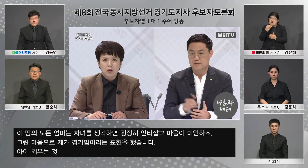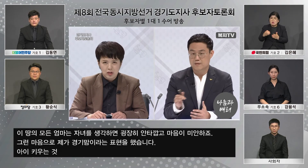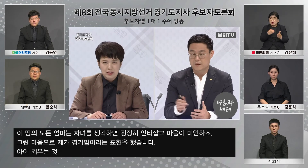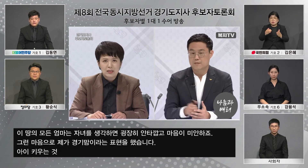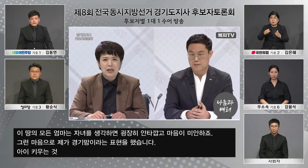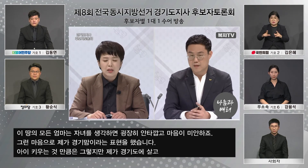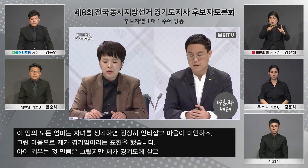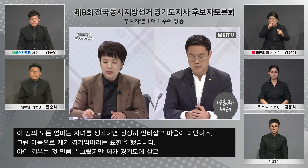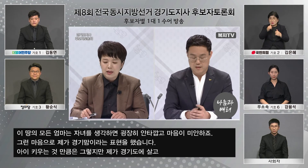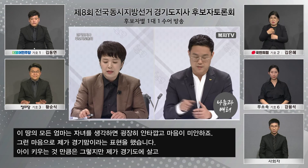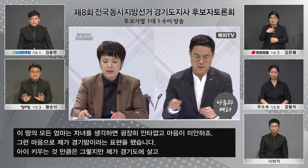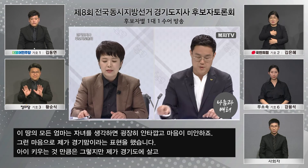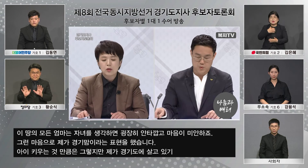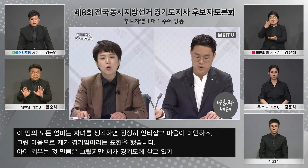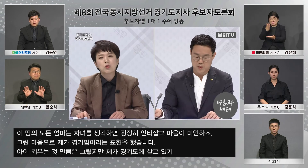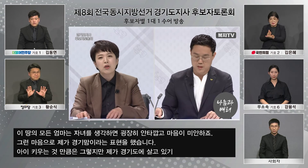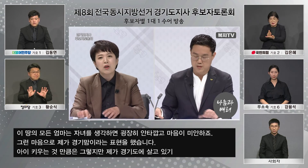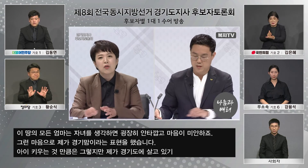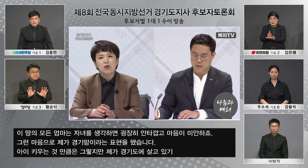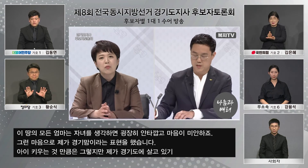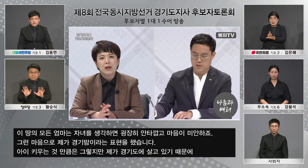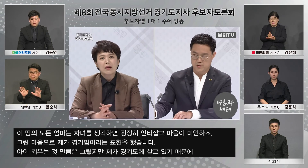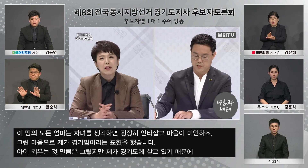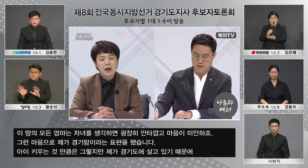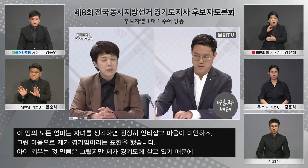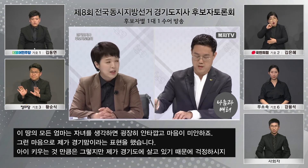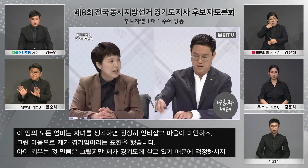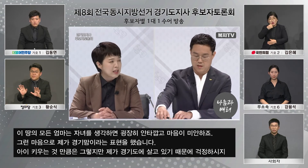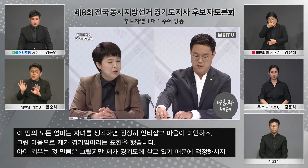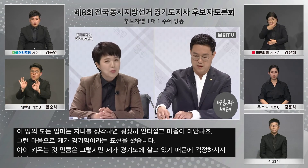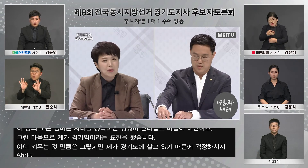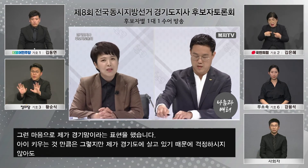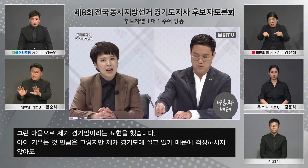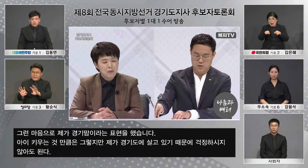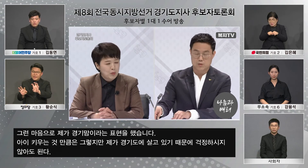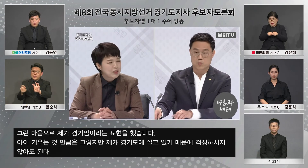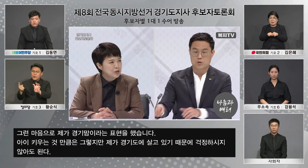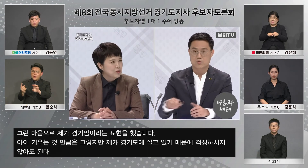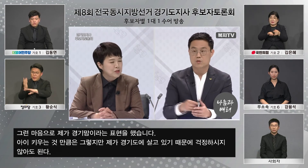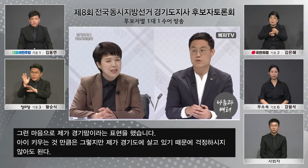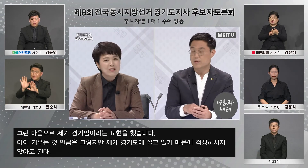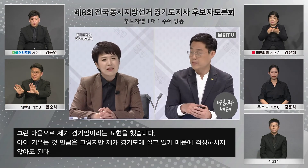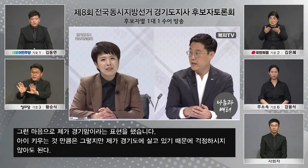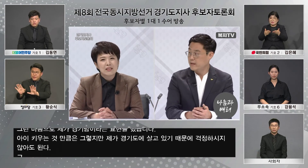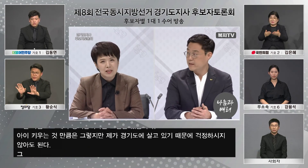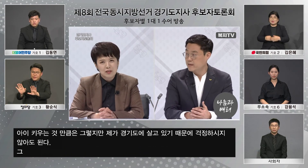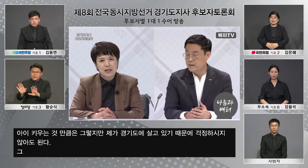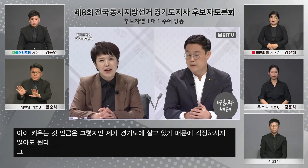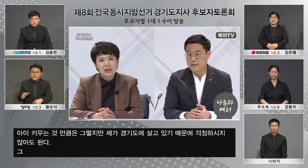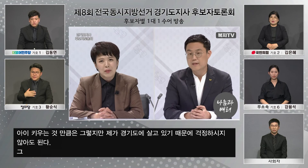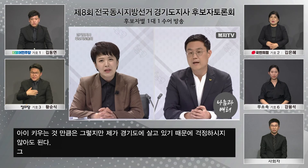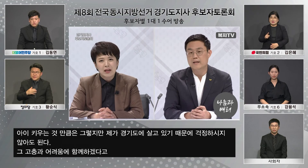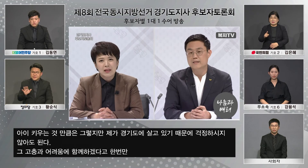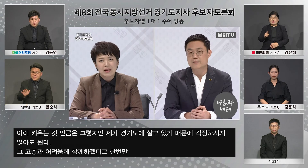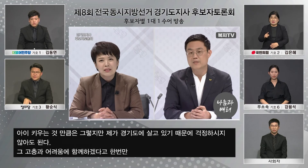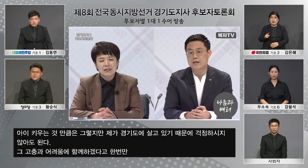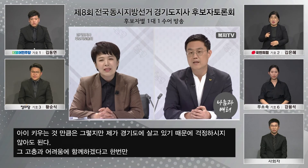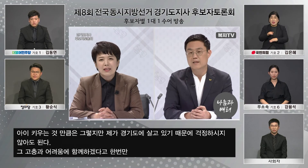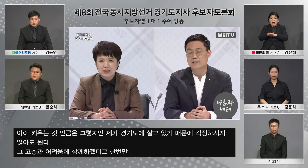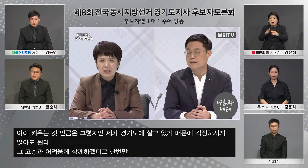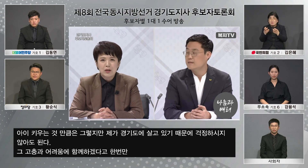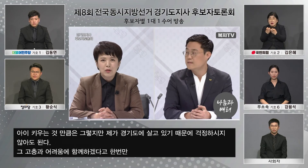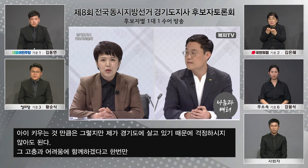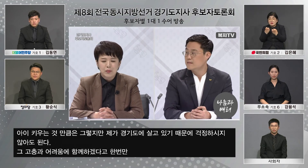네. 걱정하시지 않아도 된다. 30% 그 고충과 지났으니까요. 어려움에 함께하겠다고 네, 한 어쨌든 번만 본인- 들어주세요. 네. 그래서 대안을